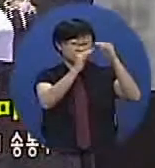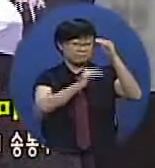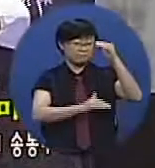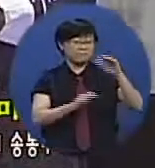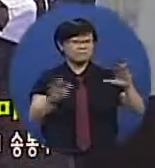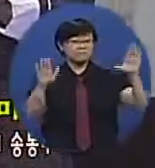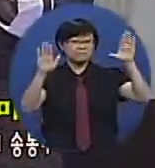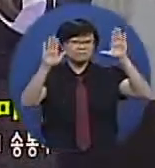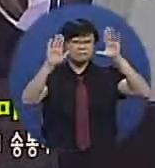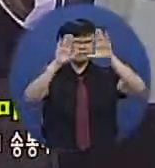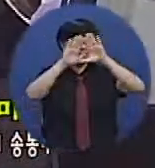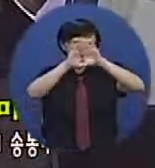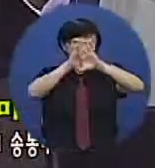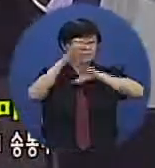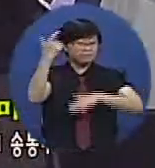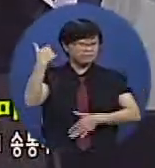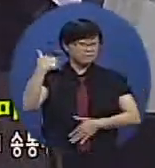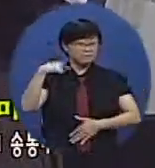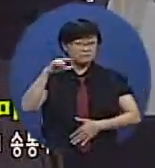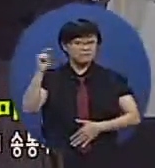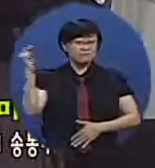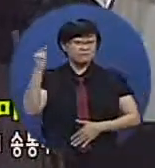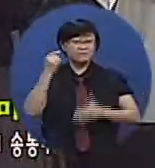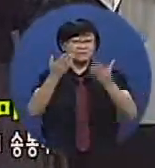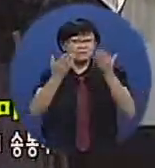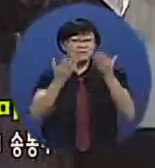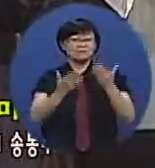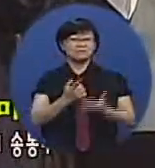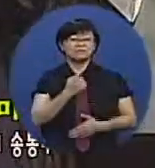그 사연 밤을 새워